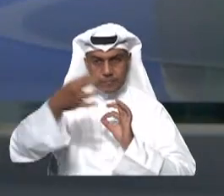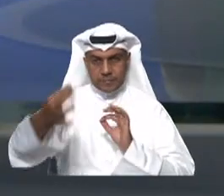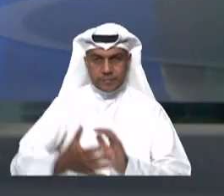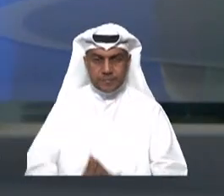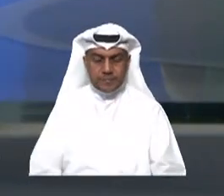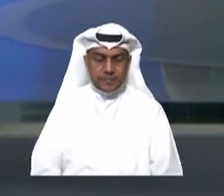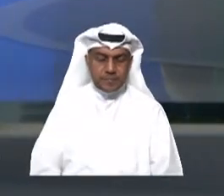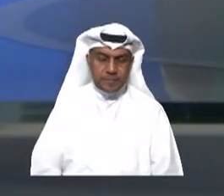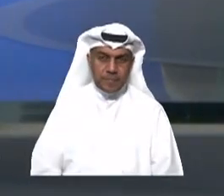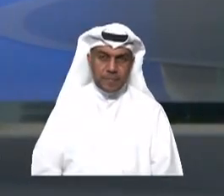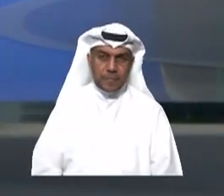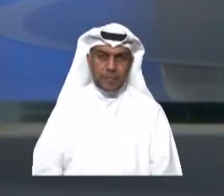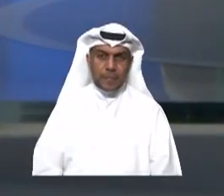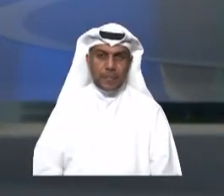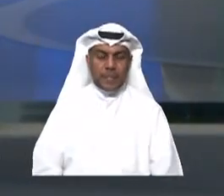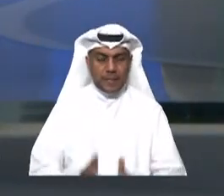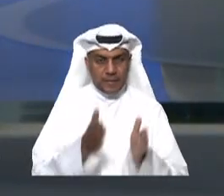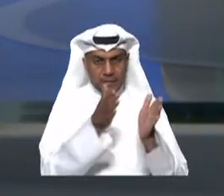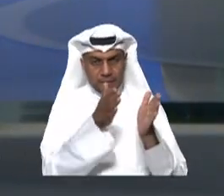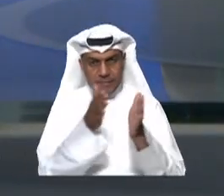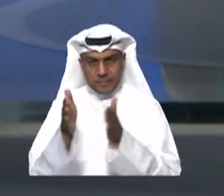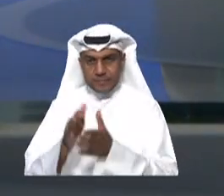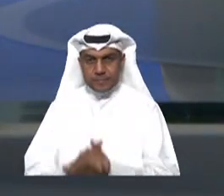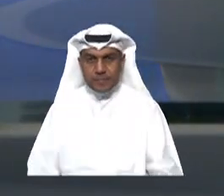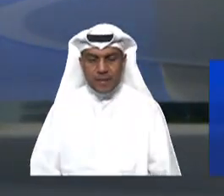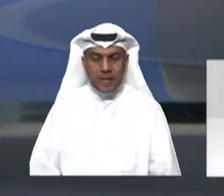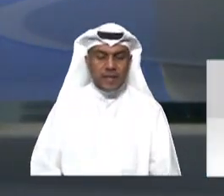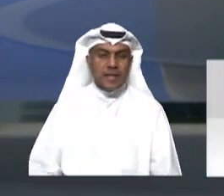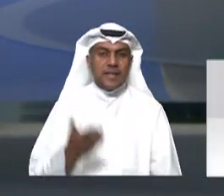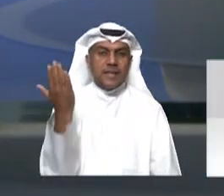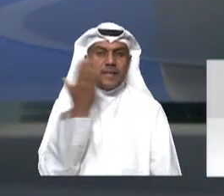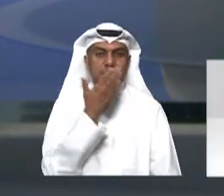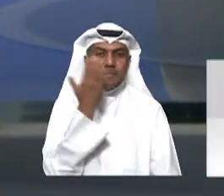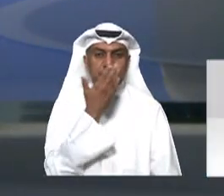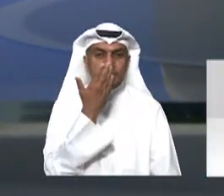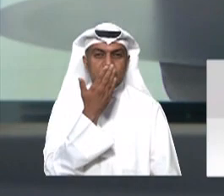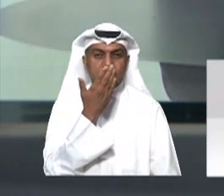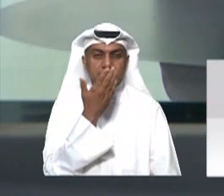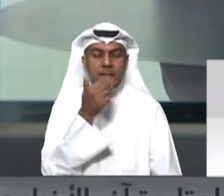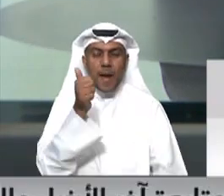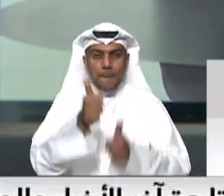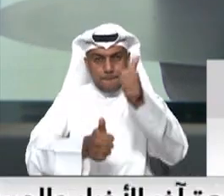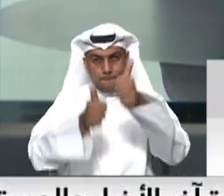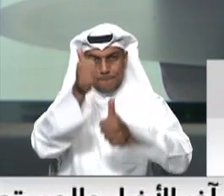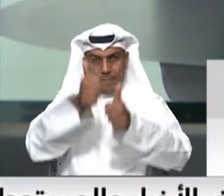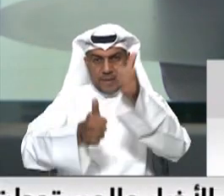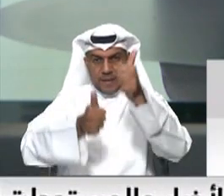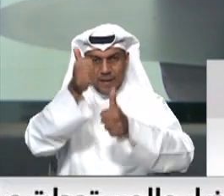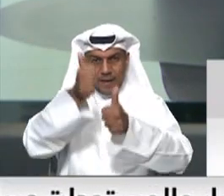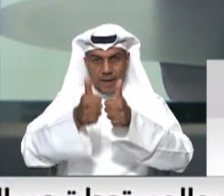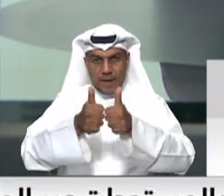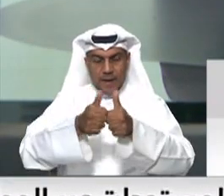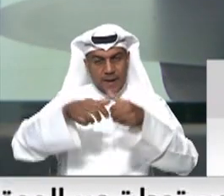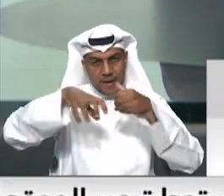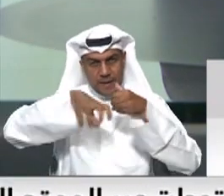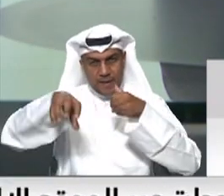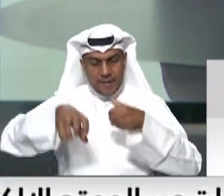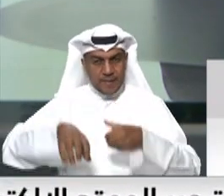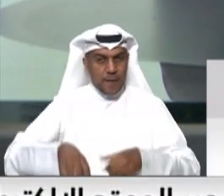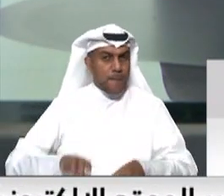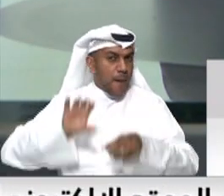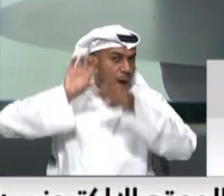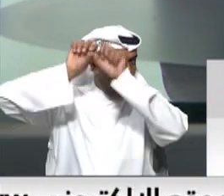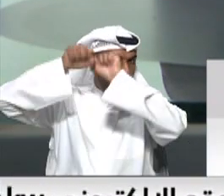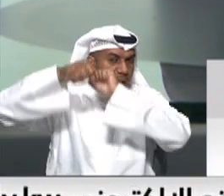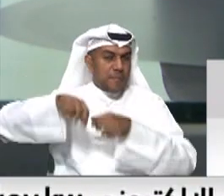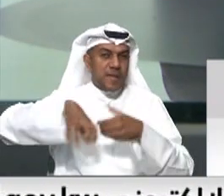اهلا بكم وفي الوقت الذي يواصل فيه طلبه الصف الثاني عشر بمختلف اقسامهم العلمي والادبي والمعهد الديني